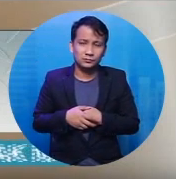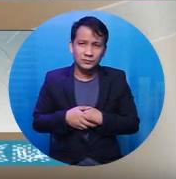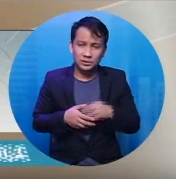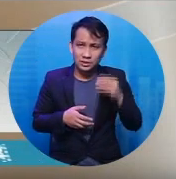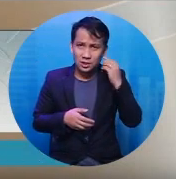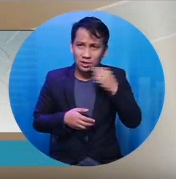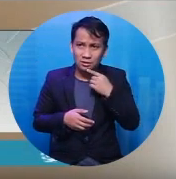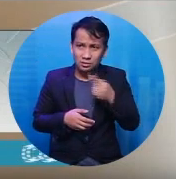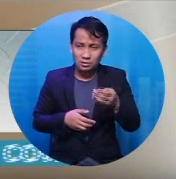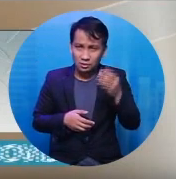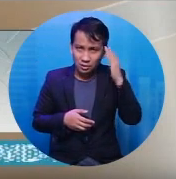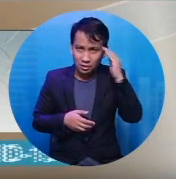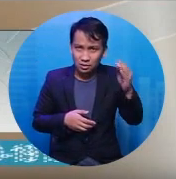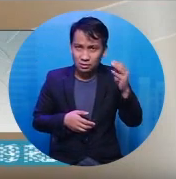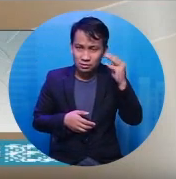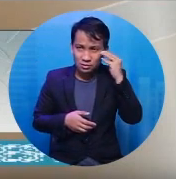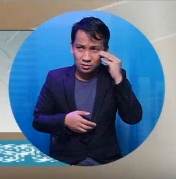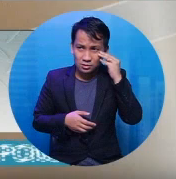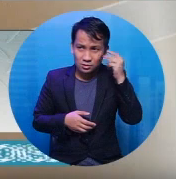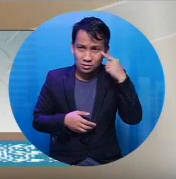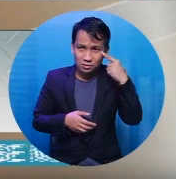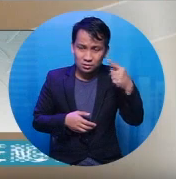Mr. Pelicano, Sir.